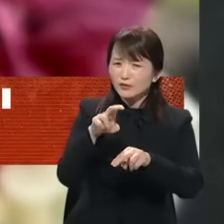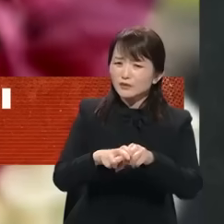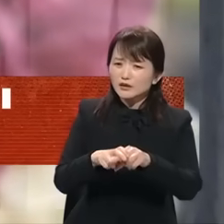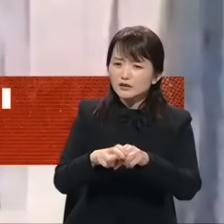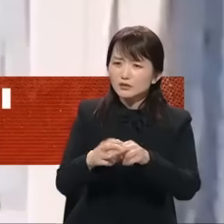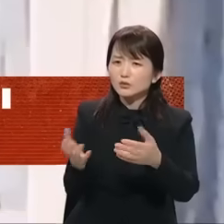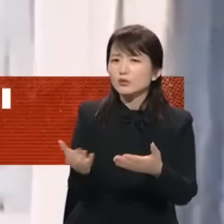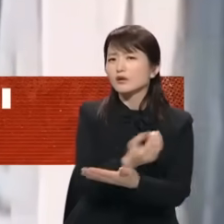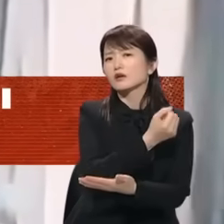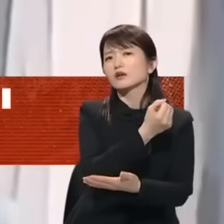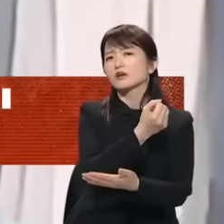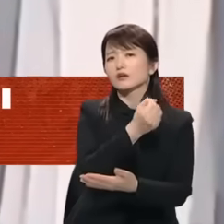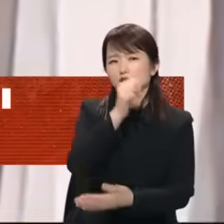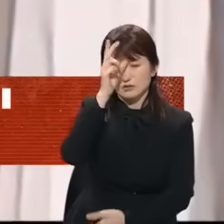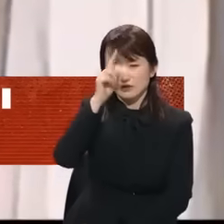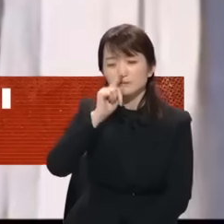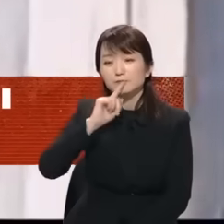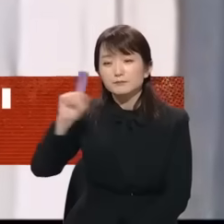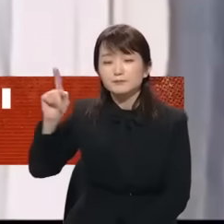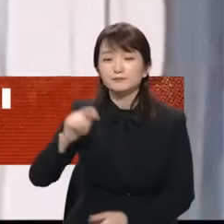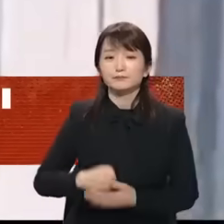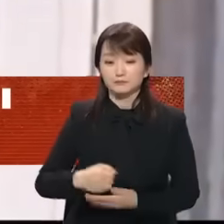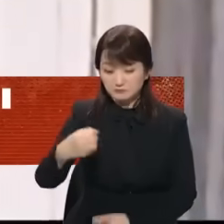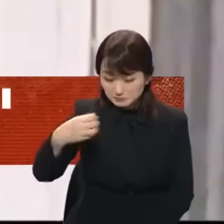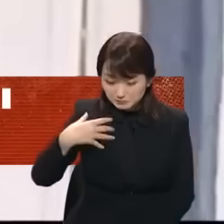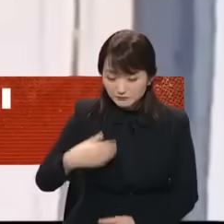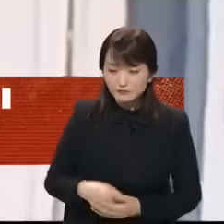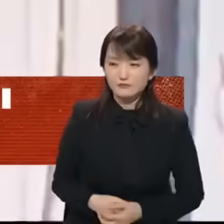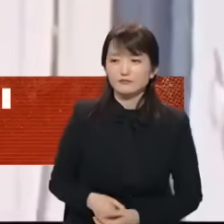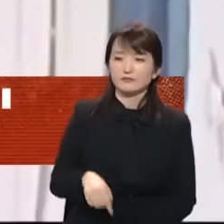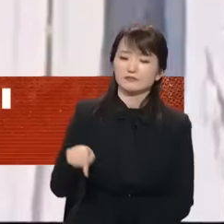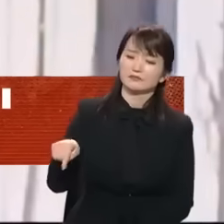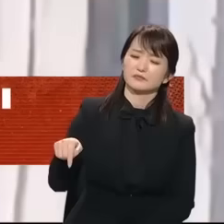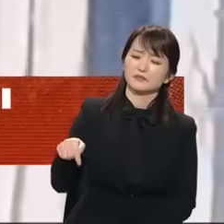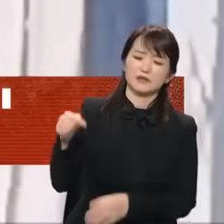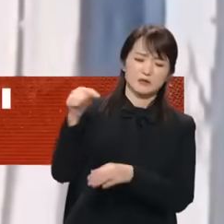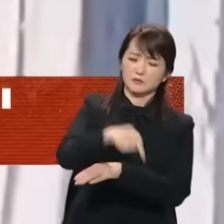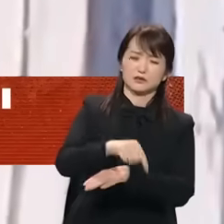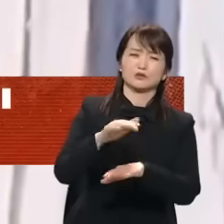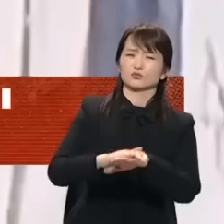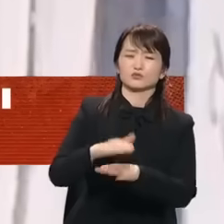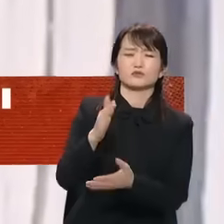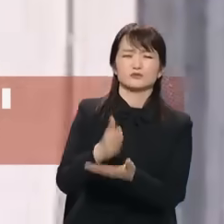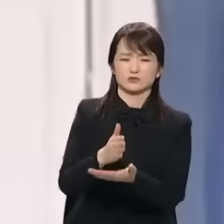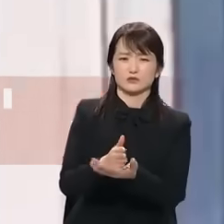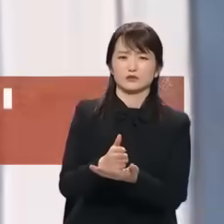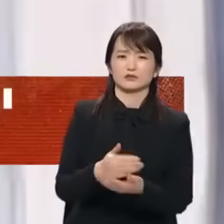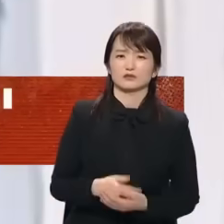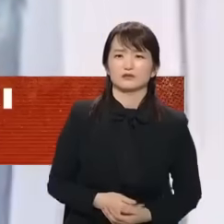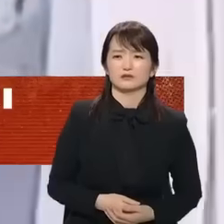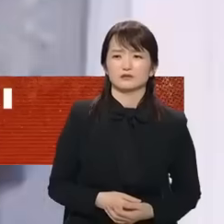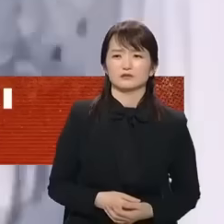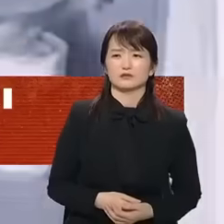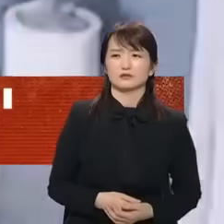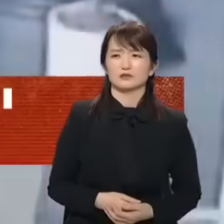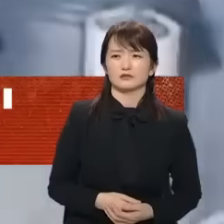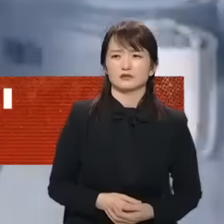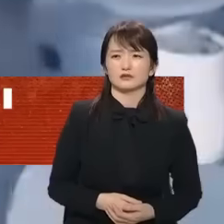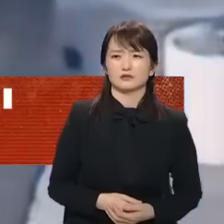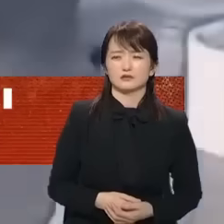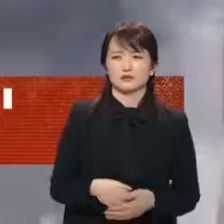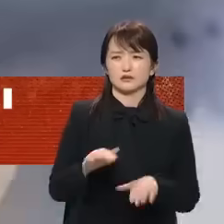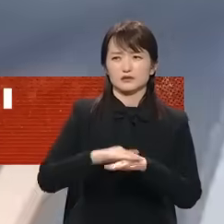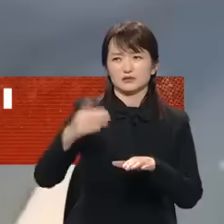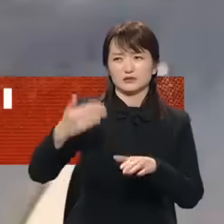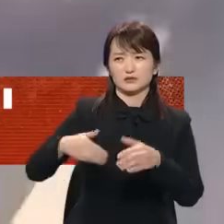가지고 경찰이 신고를 했더니 경찰이 하는 얘기가 그런 거는 밖에 두지 마세요 라고 얘기를 했었고요 그리고 이제 미제 사건이